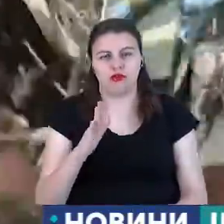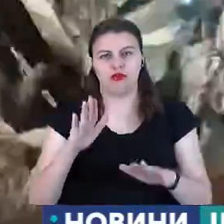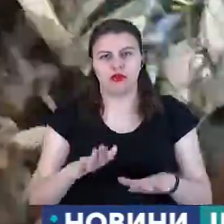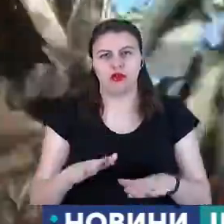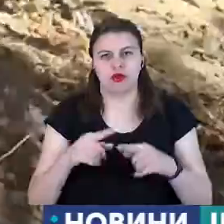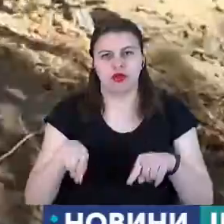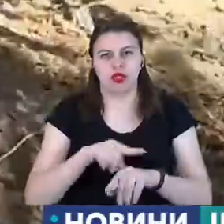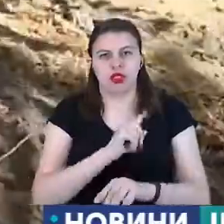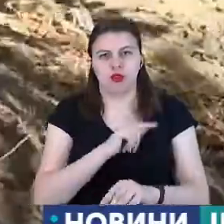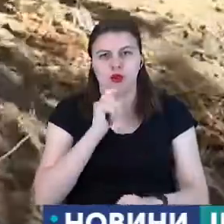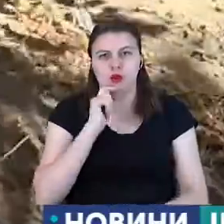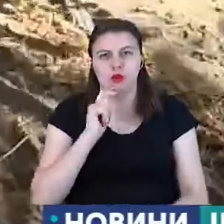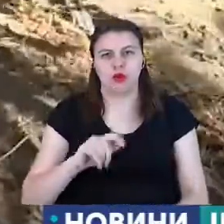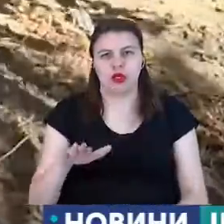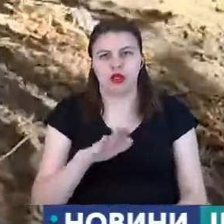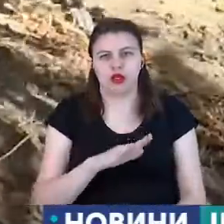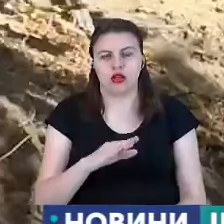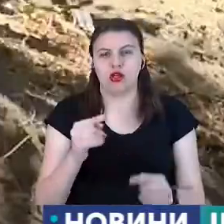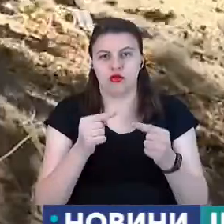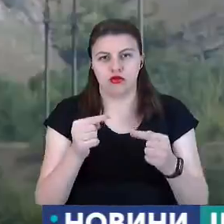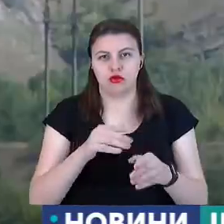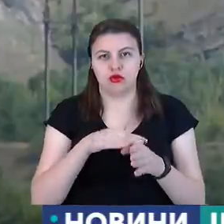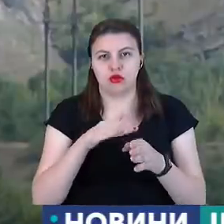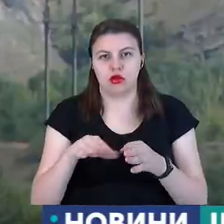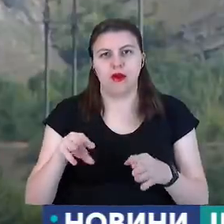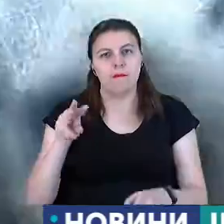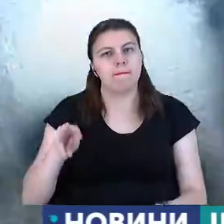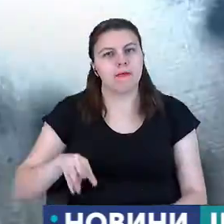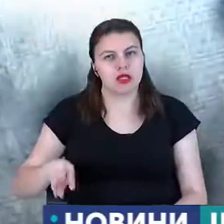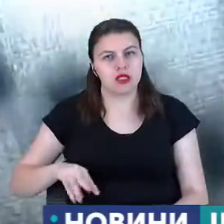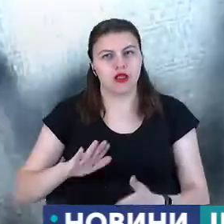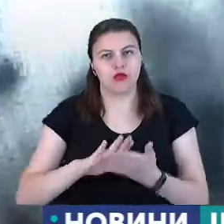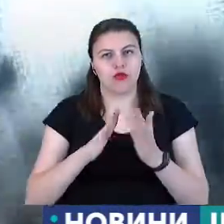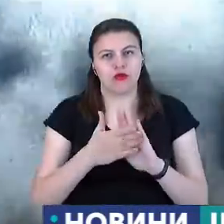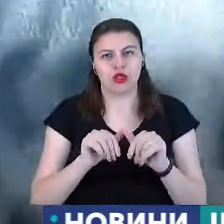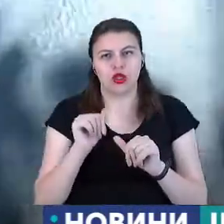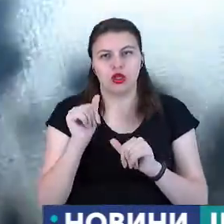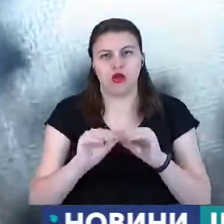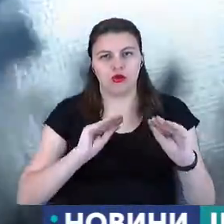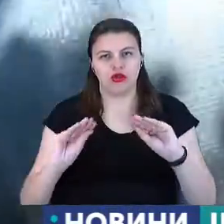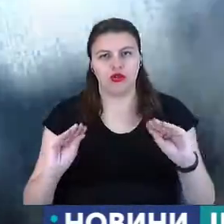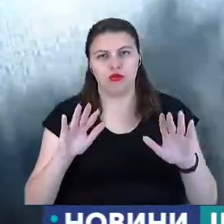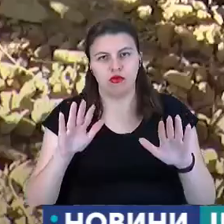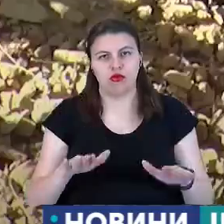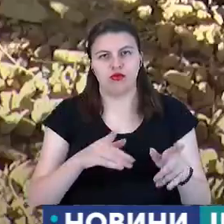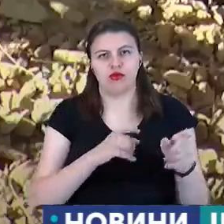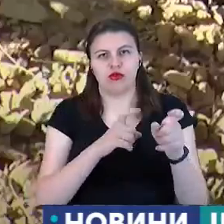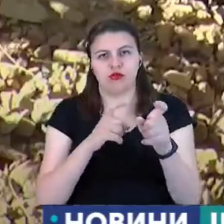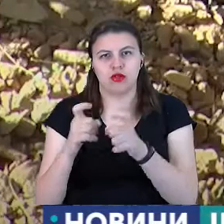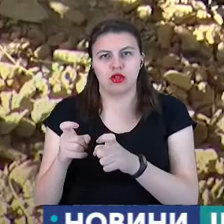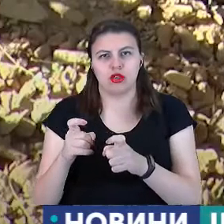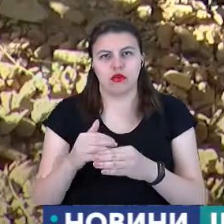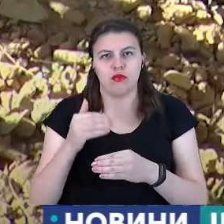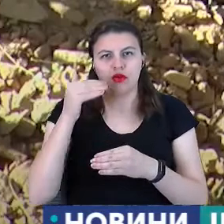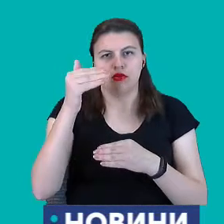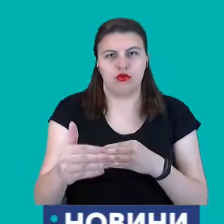екрані. Чи дотримуються там мінські домовленості, зокрема, заборонено облаштовувати позиції, відкривати вогонь та пересуватися у глиб